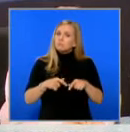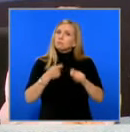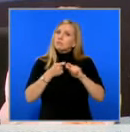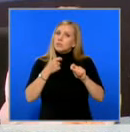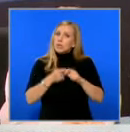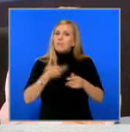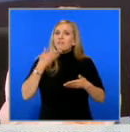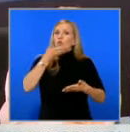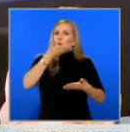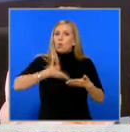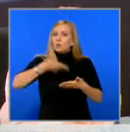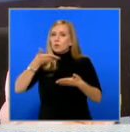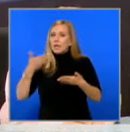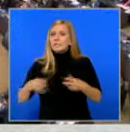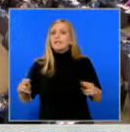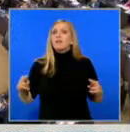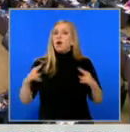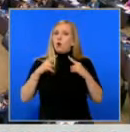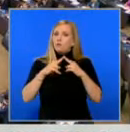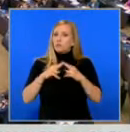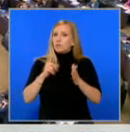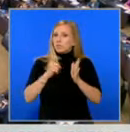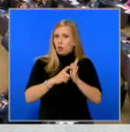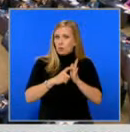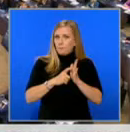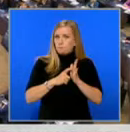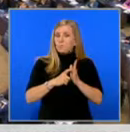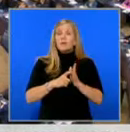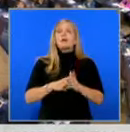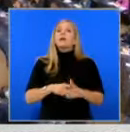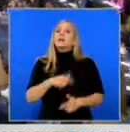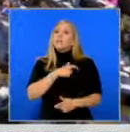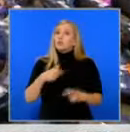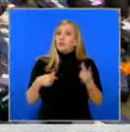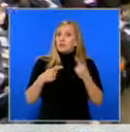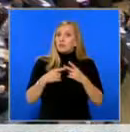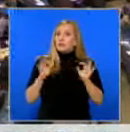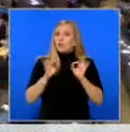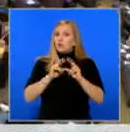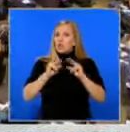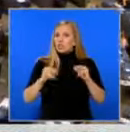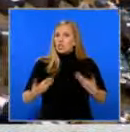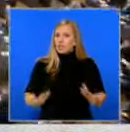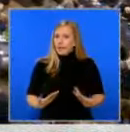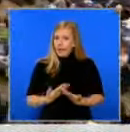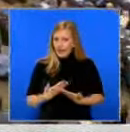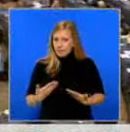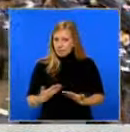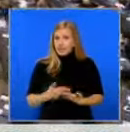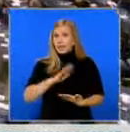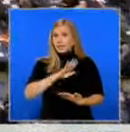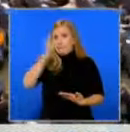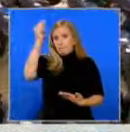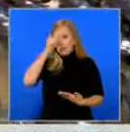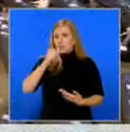изготвят доклади за върховенството на закона за бнт фон делайн каза че интересите на българия в спора със скопие